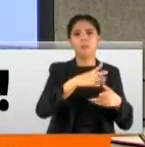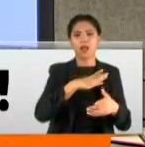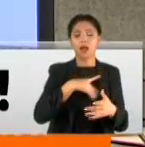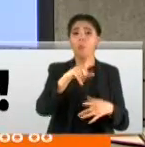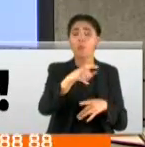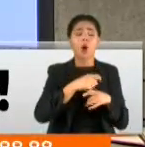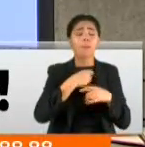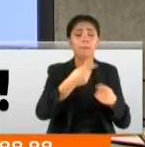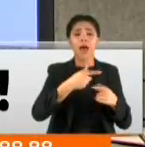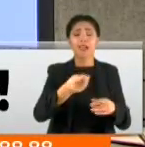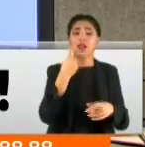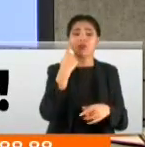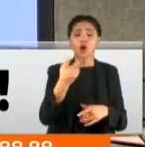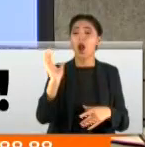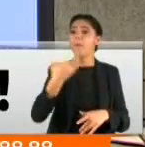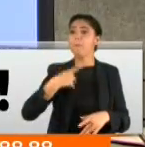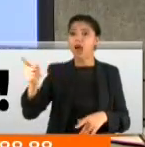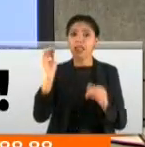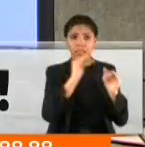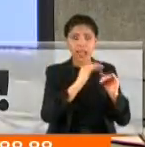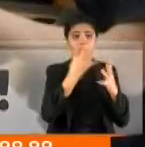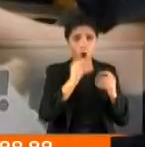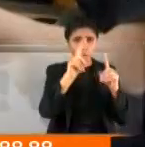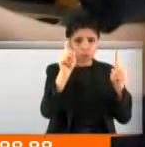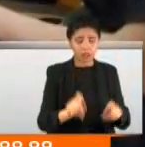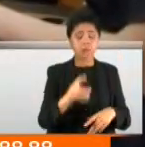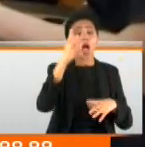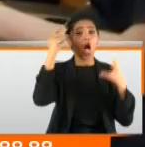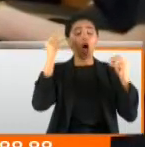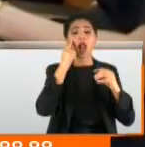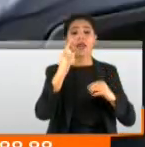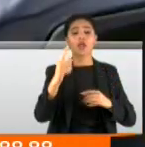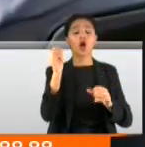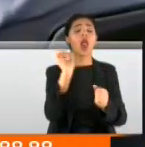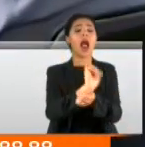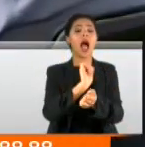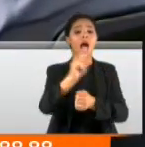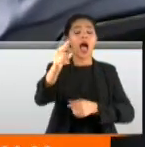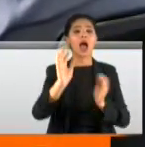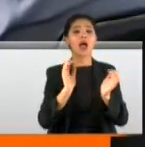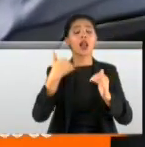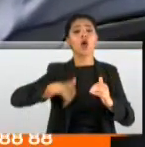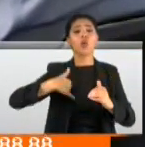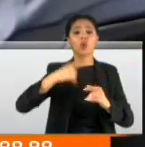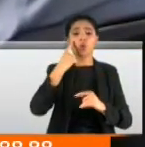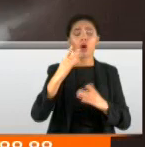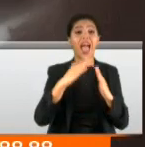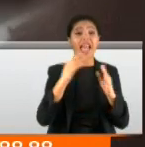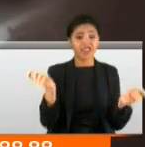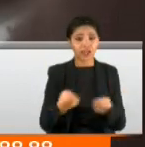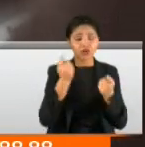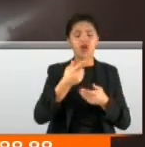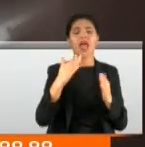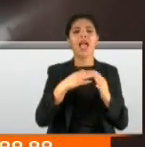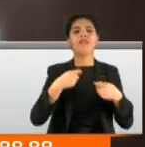bütün bu gider harcamalarına patronunuz destek olmalı mı Hollanda'da aile finansmanı Kurumu evden çalışanlara evdeki